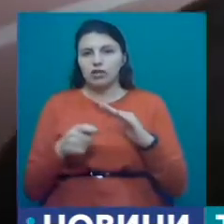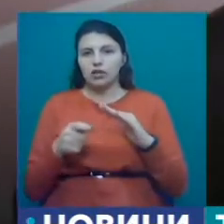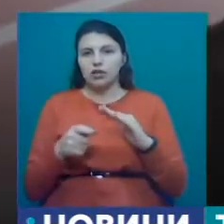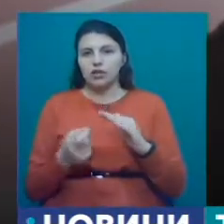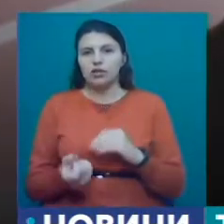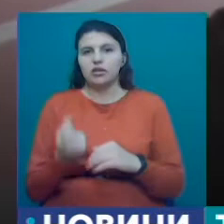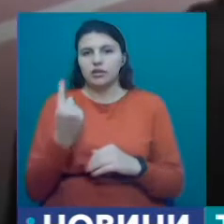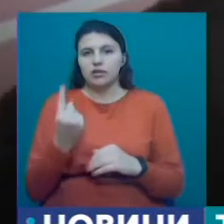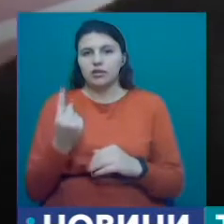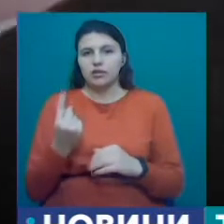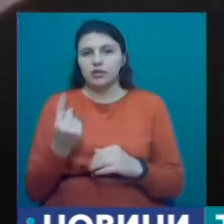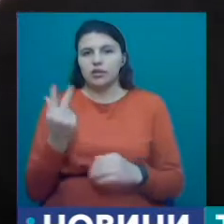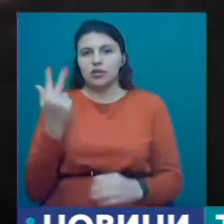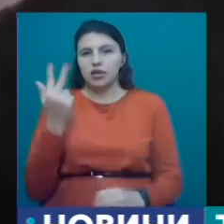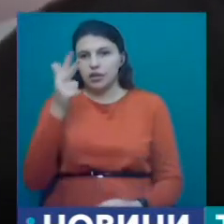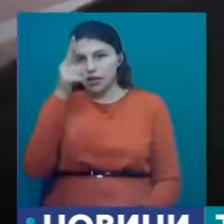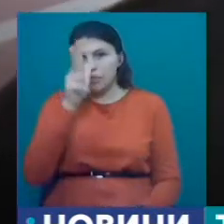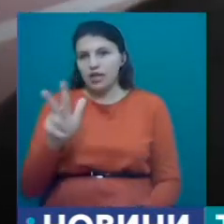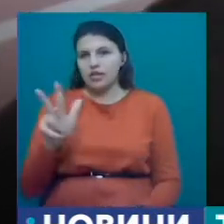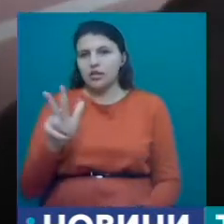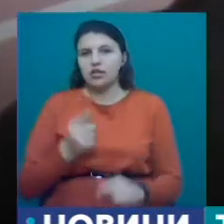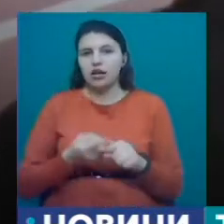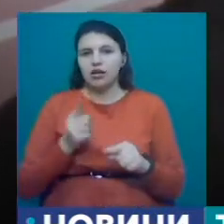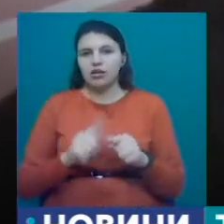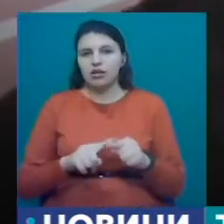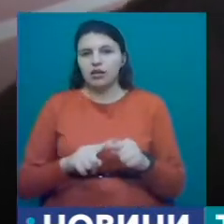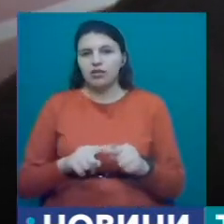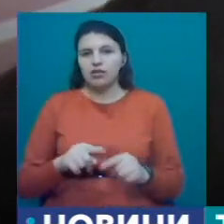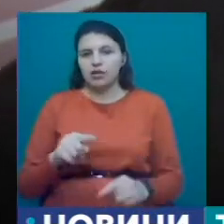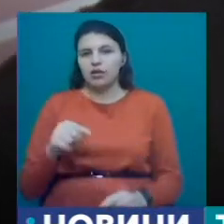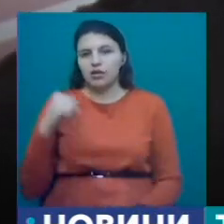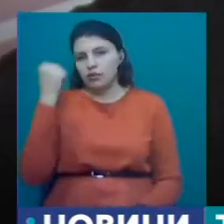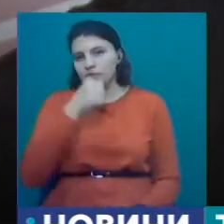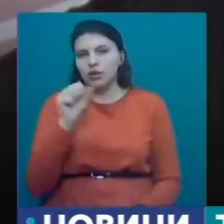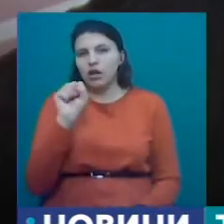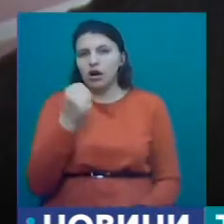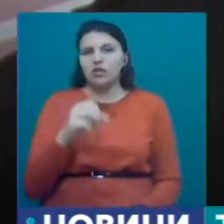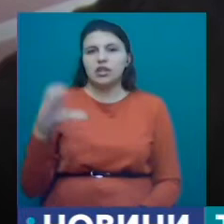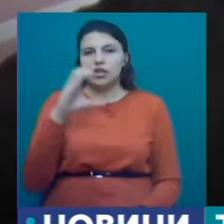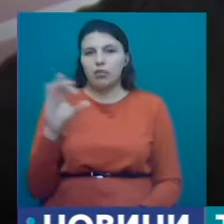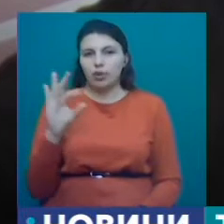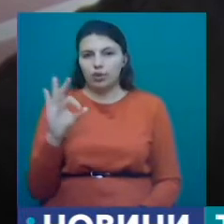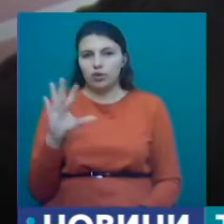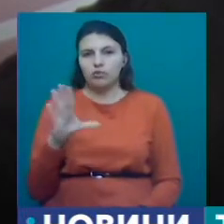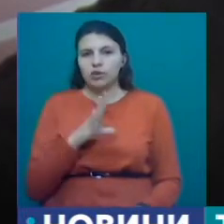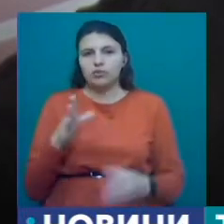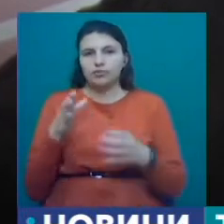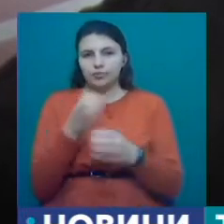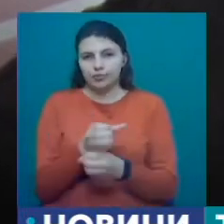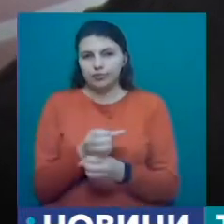з'явилася. За три місяці цього року, тобто август, сентябрь і октябрь, було планомірне скорочення поставок обсягів води